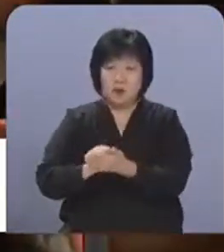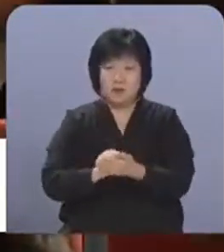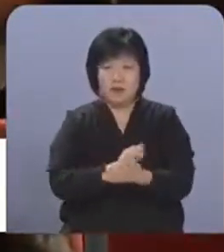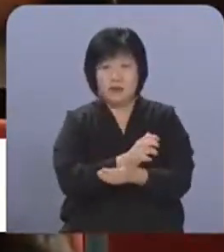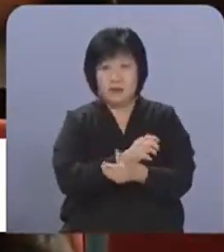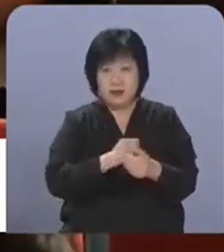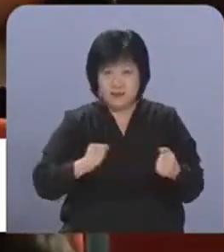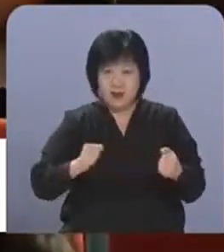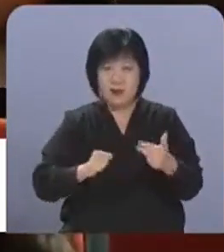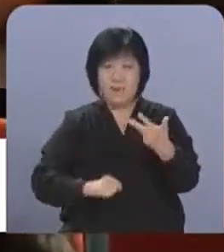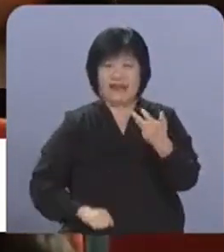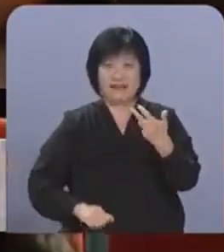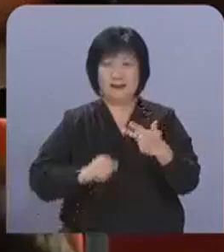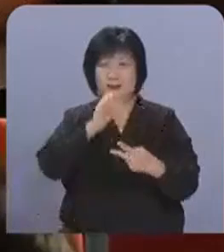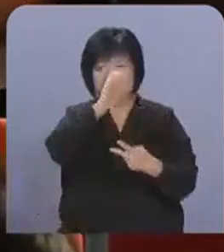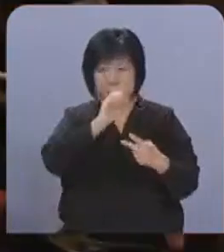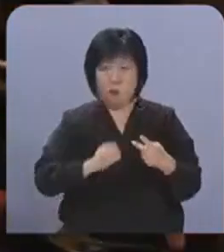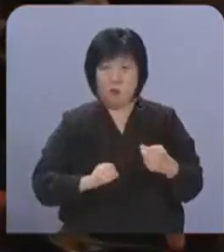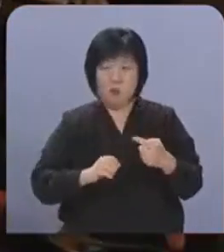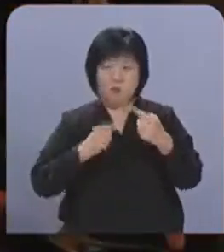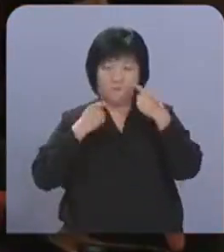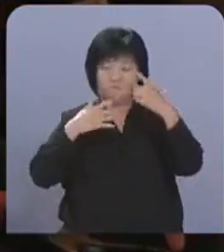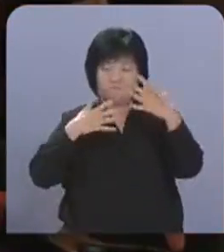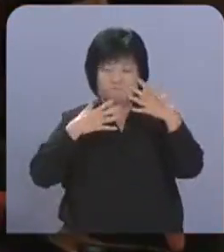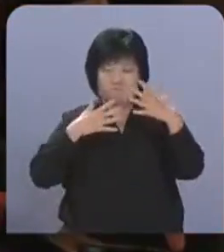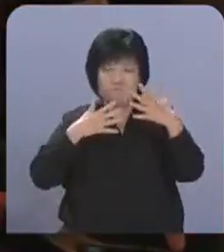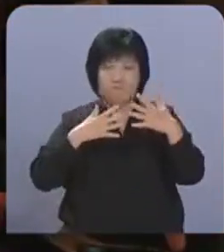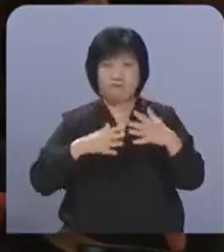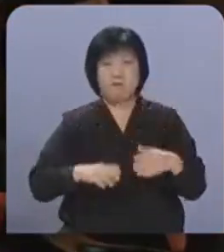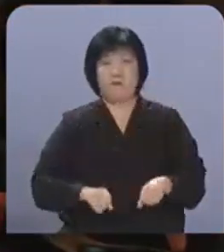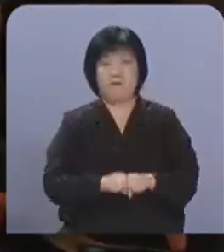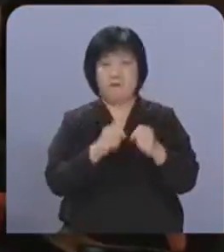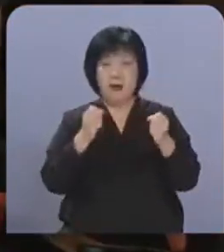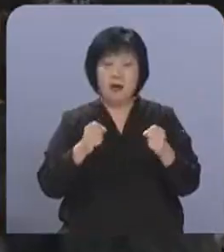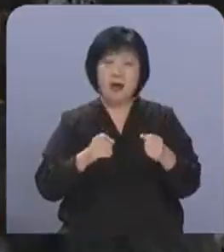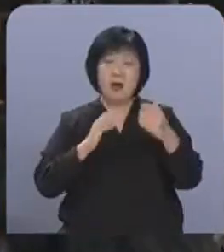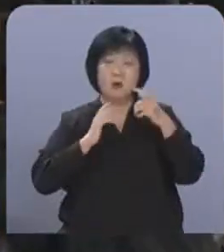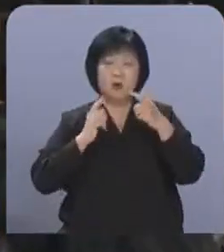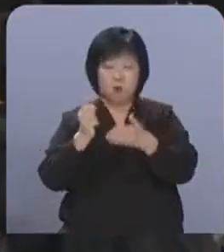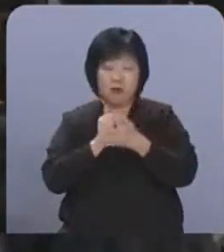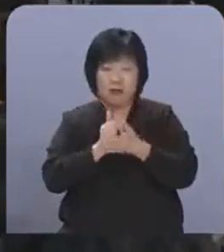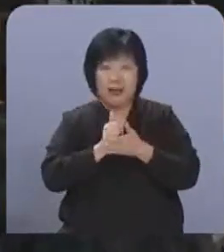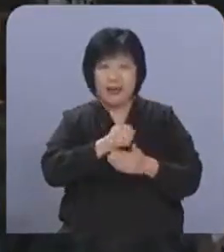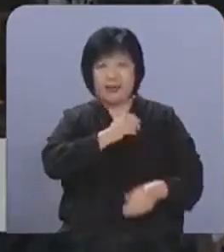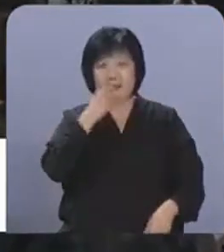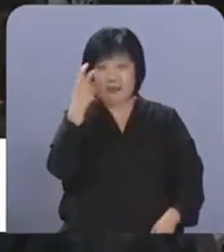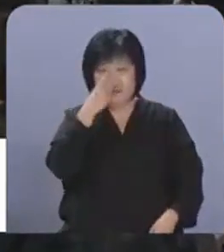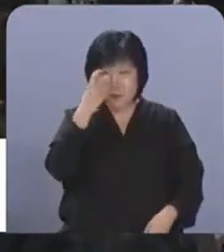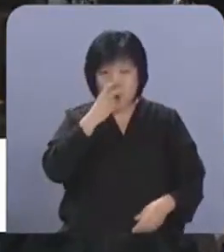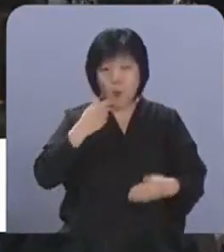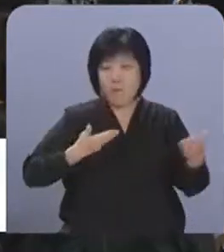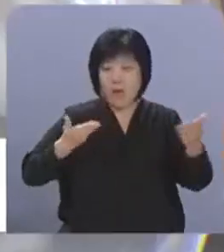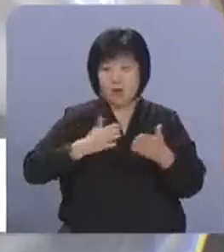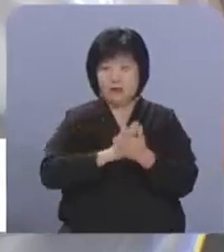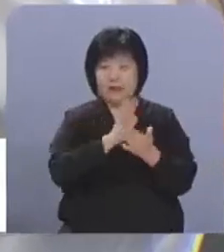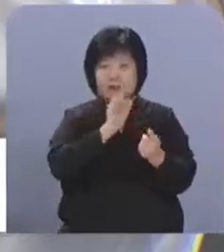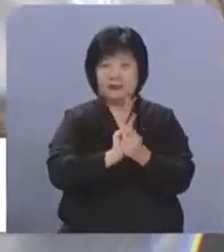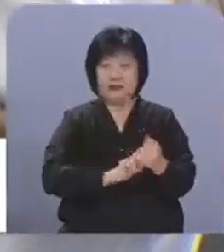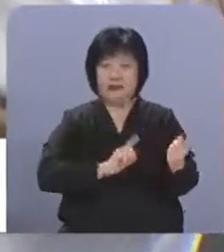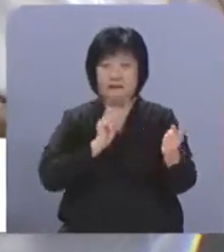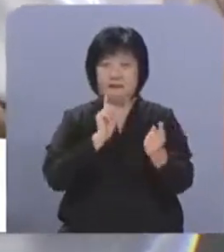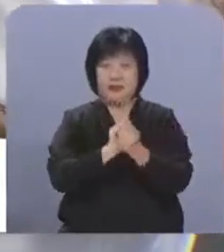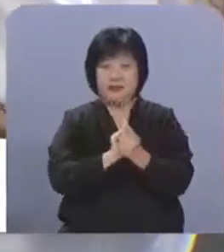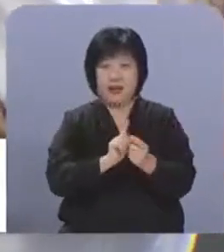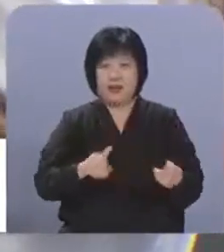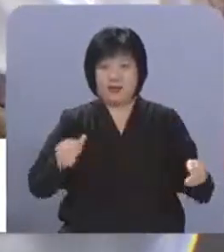높아 관객으로부터 큰 호응을 받았습니다. 관객들과 감독, 배우가 직접 만나는 야외 무대